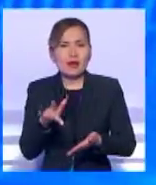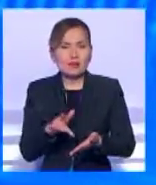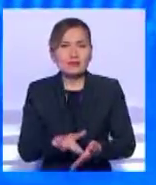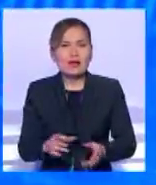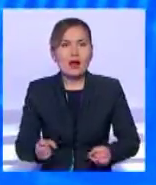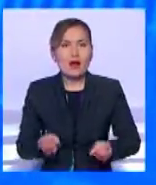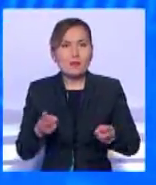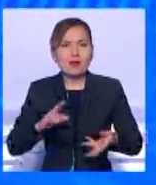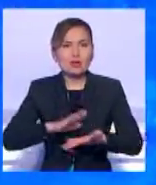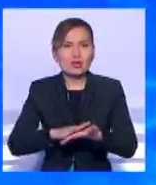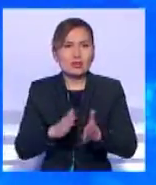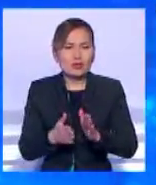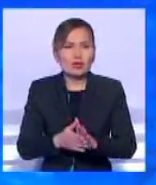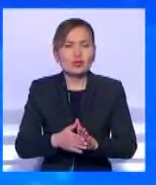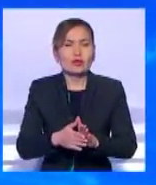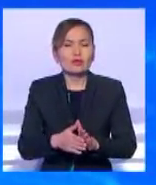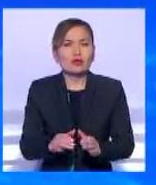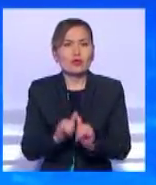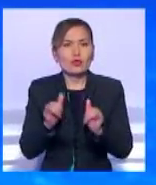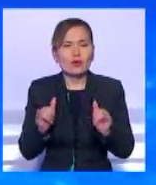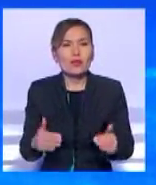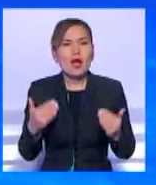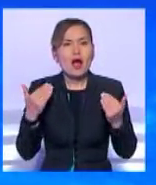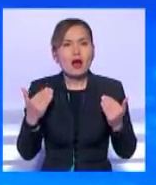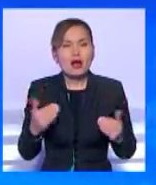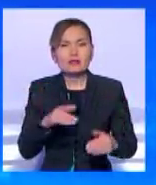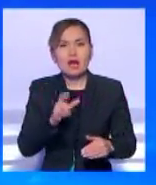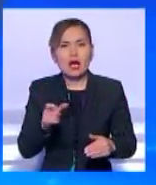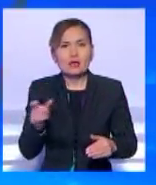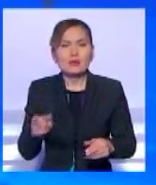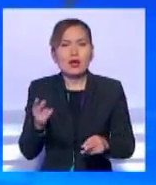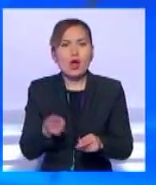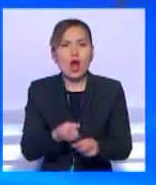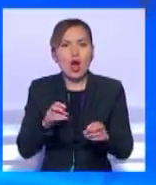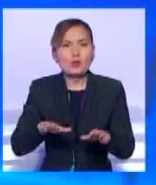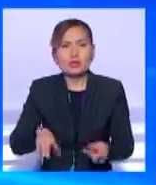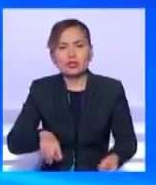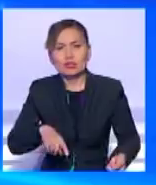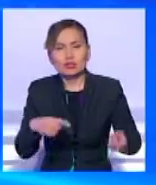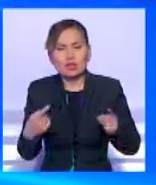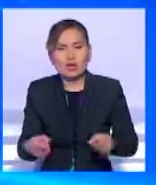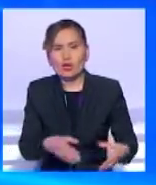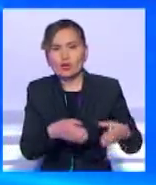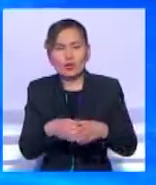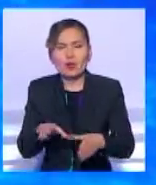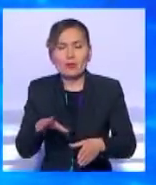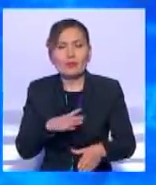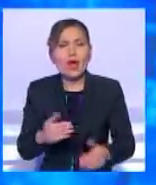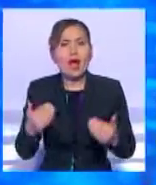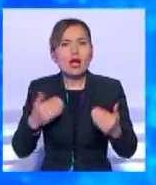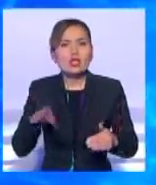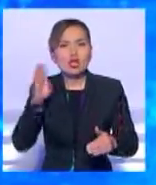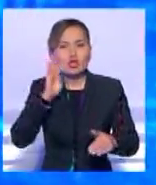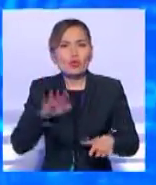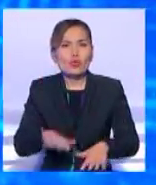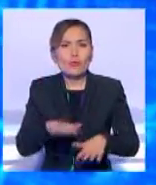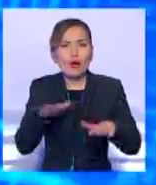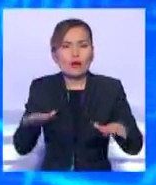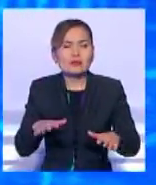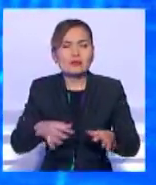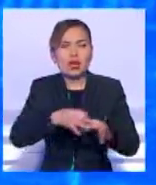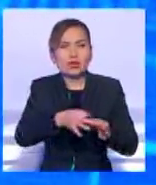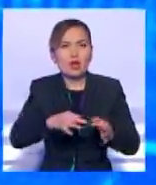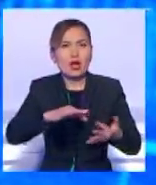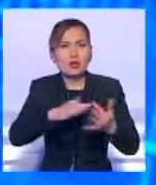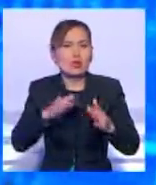Семей қаласында жағдай қиындап барады. Дәл қазіргі уақытта тұрғындар шұғыл қауіпсіз жерге көшіріліп жатыр. Біздің түсіру тобымыз қазір су басқан аймақтарда түсірілім